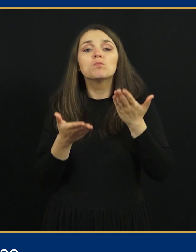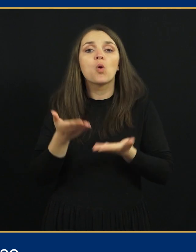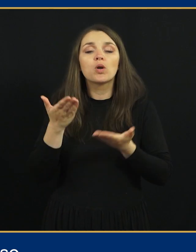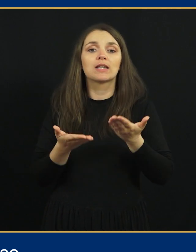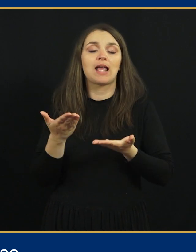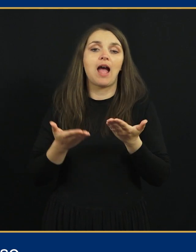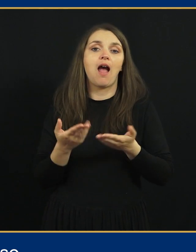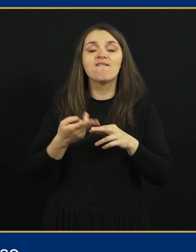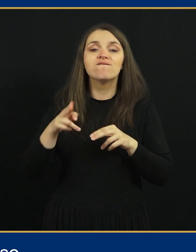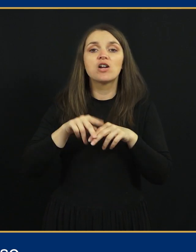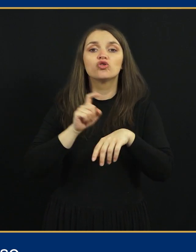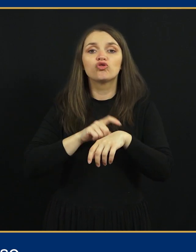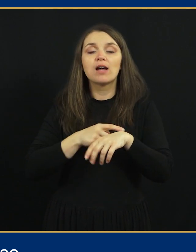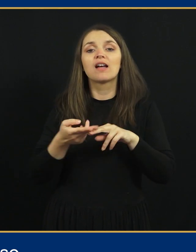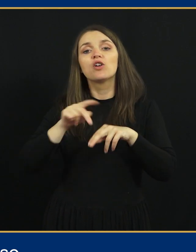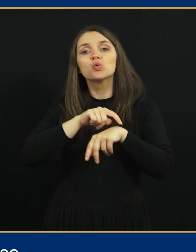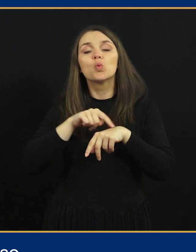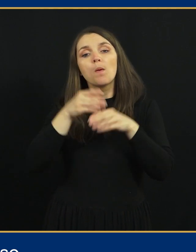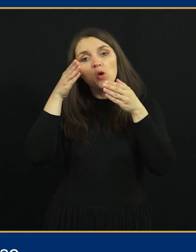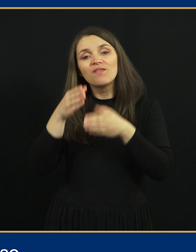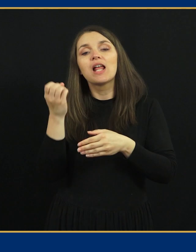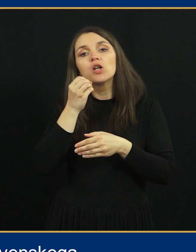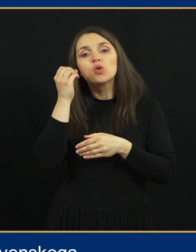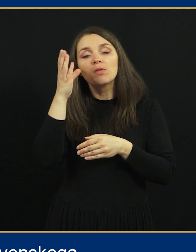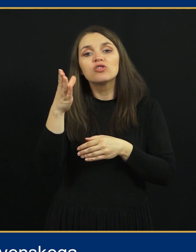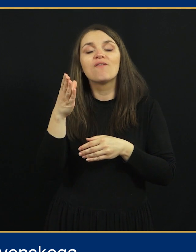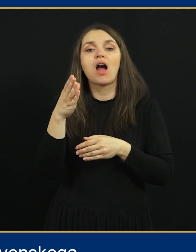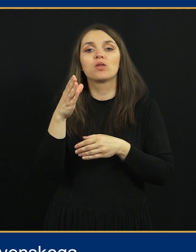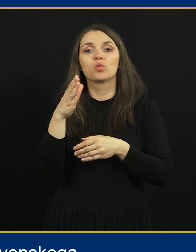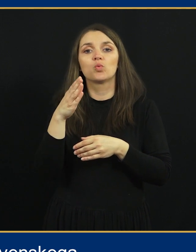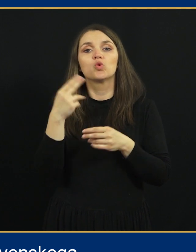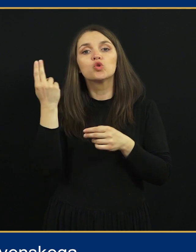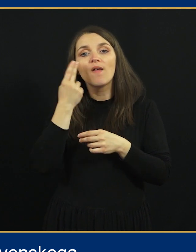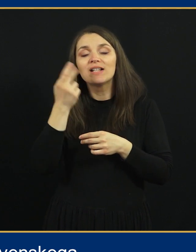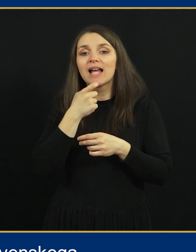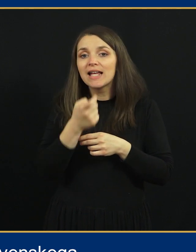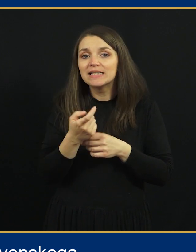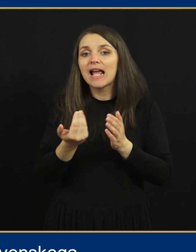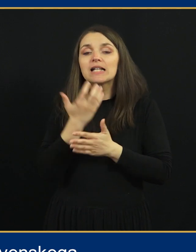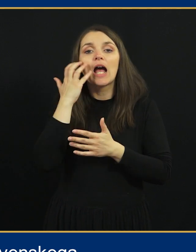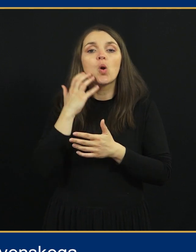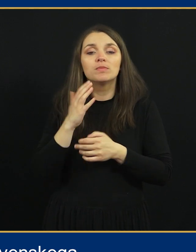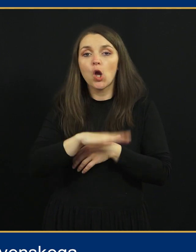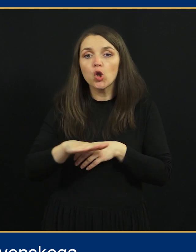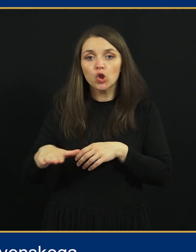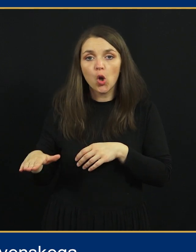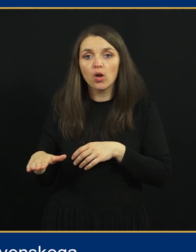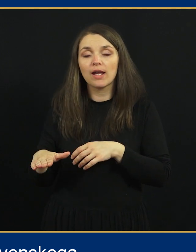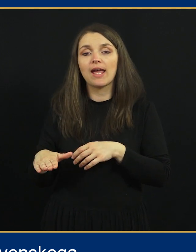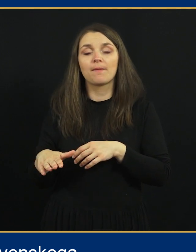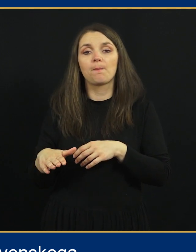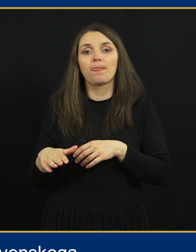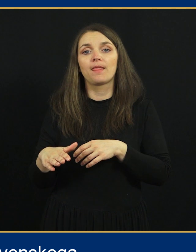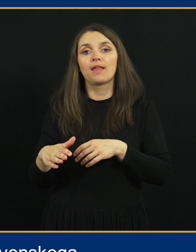so, da bi se morda več časa, več ur posvetilo izobraževanju slovenskega jezika za